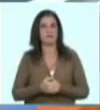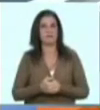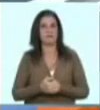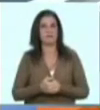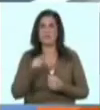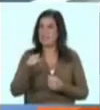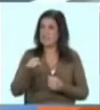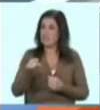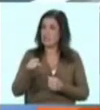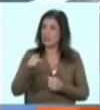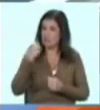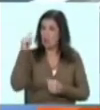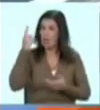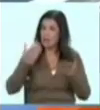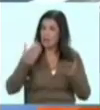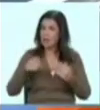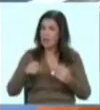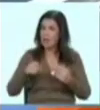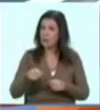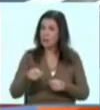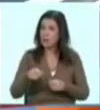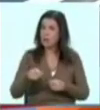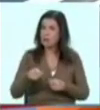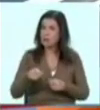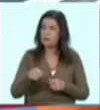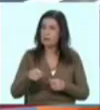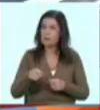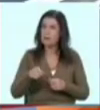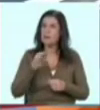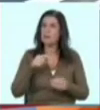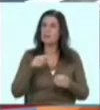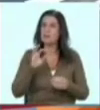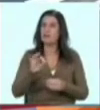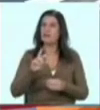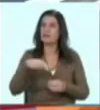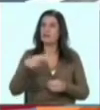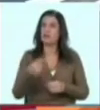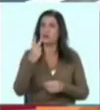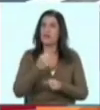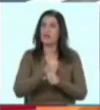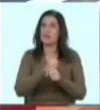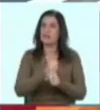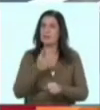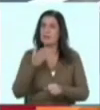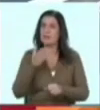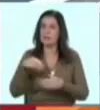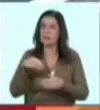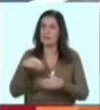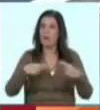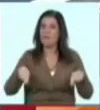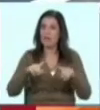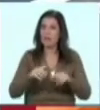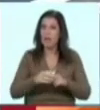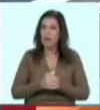אולי יושב ראש ועדה לביקורת המדינה גם. כדי שהוא יהיו שני נציגים ימניים בוועדה למינוי שופטים מצד הכנסת. יכול להיות שבלי הוועד. יכול להיות